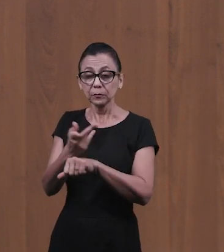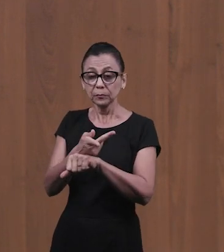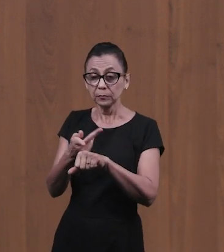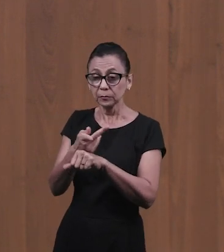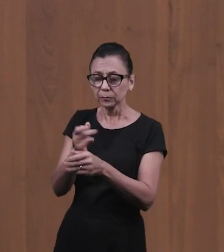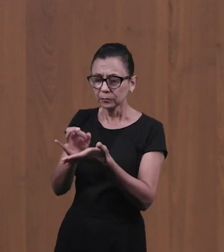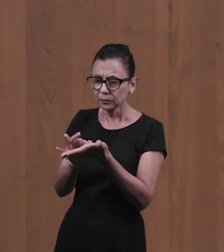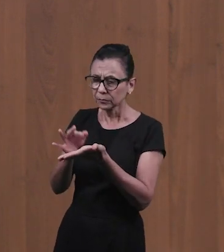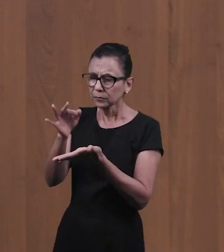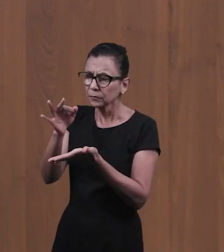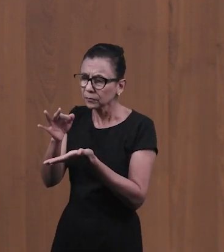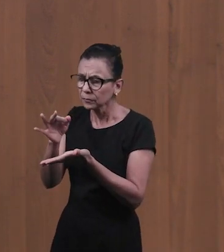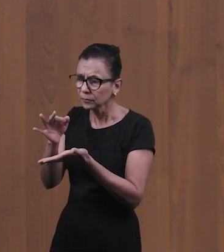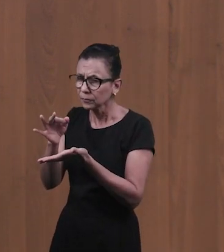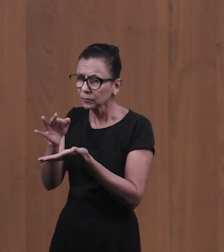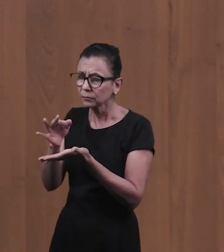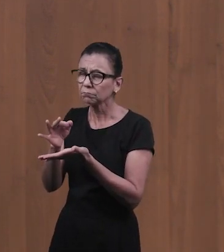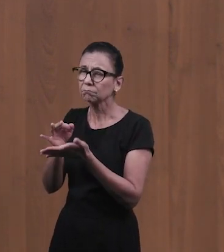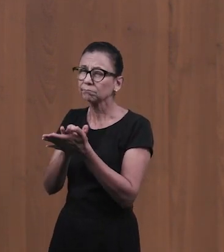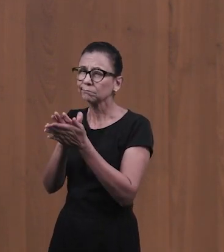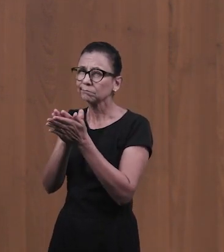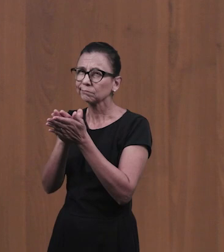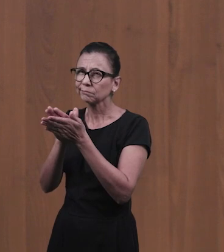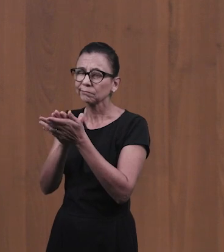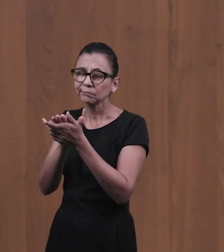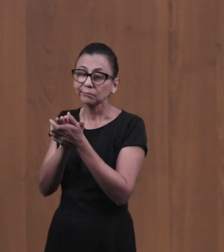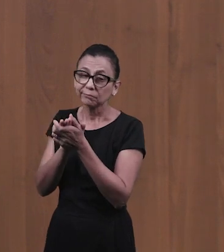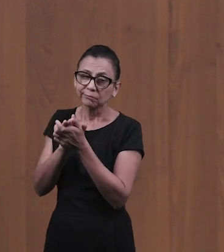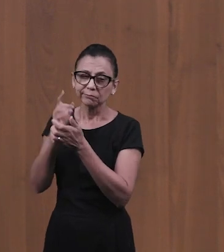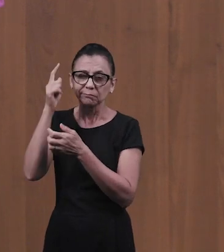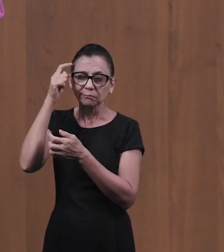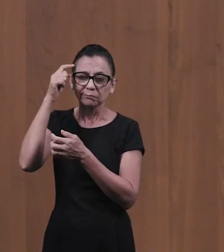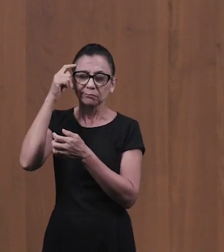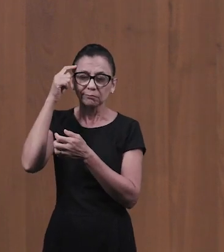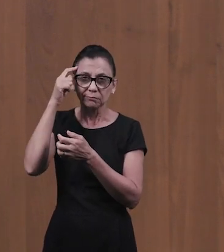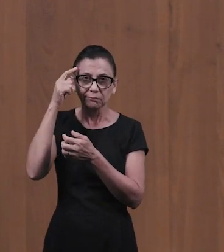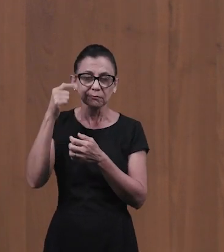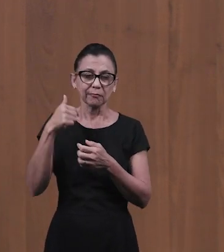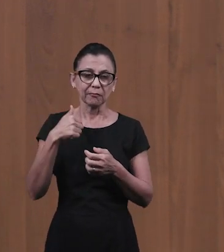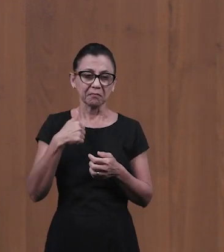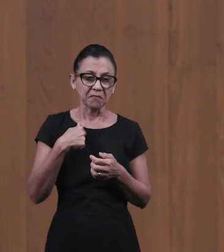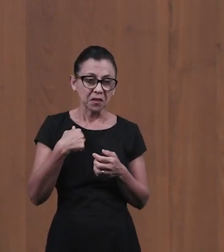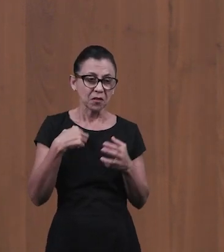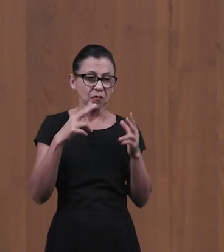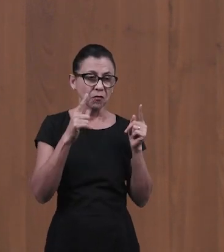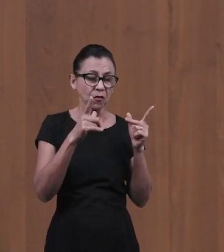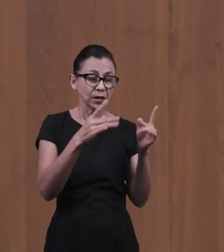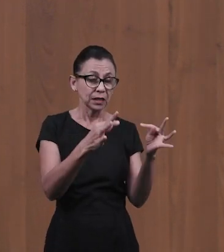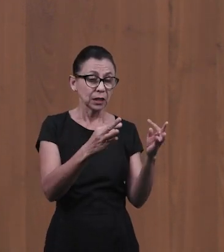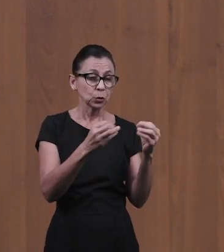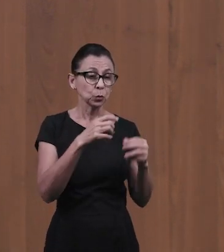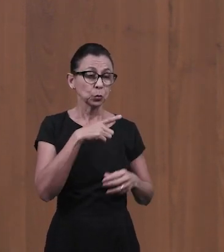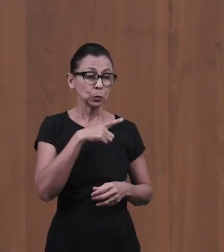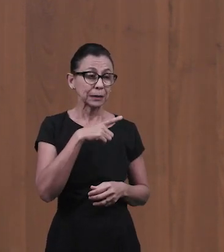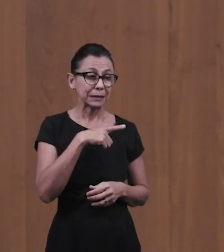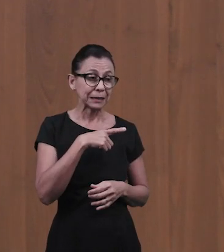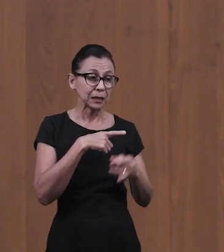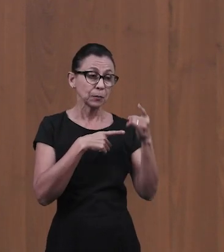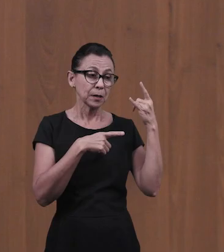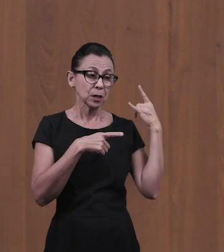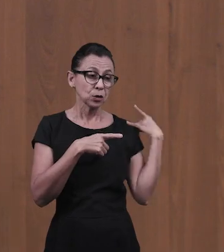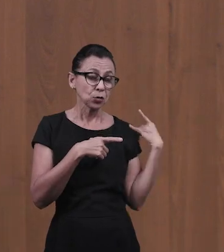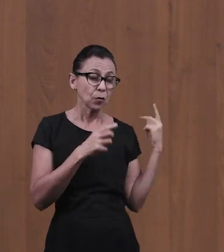quand il a retrouvé la perle de grand prix, il a vendu tout ce dont il avait pour avoir cette perle. Parce que la valeur de cette